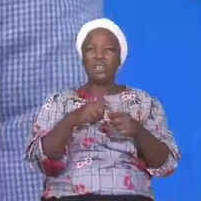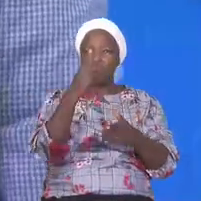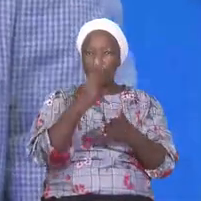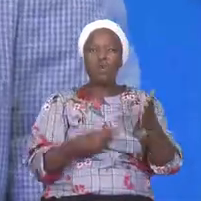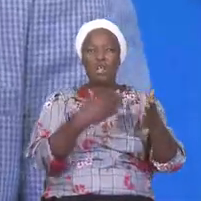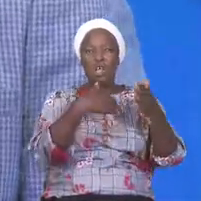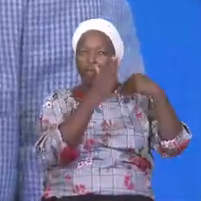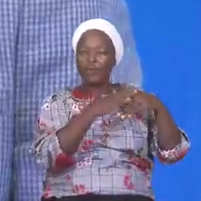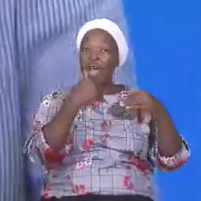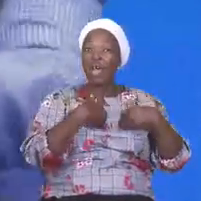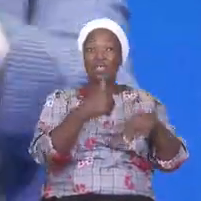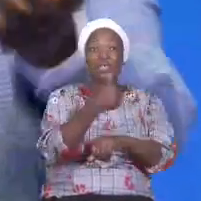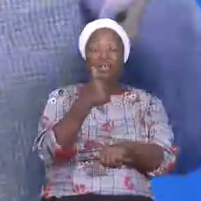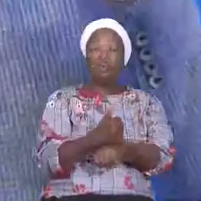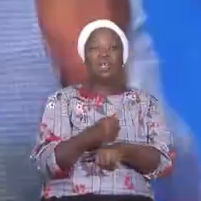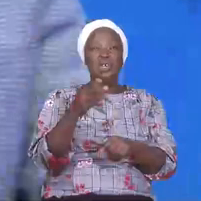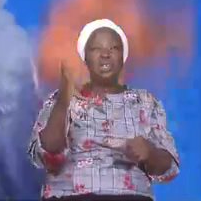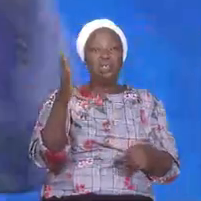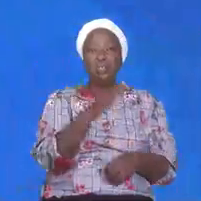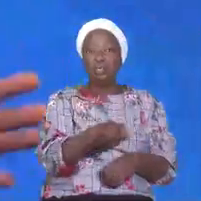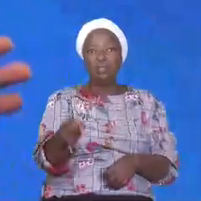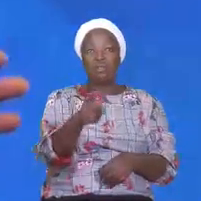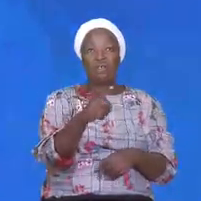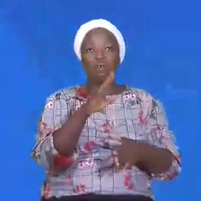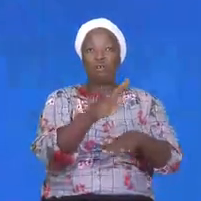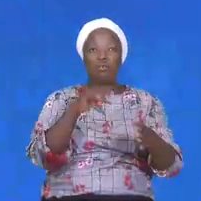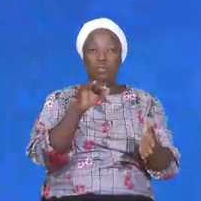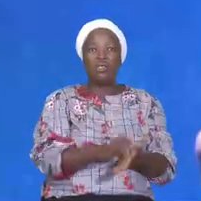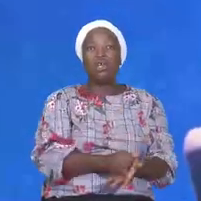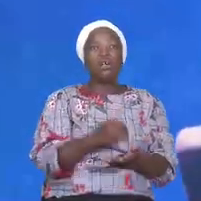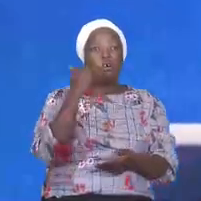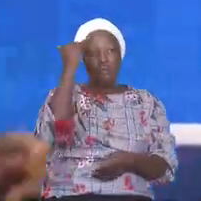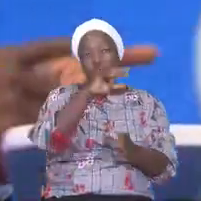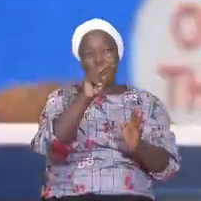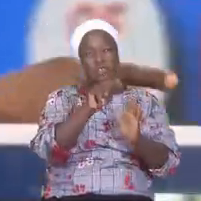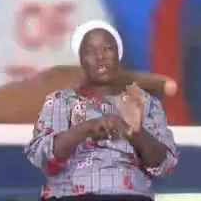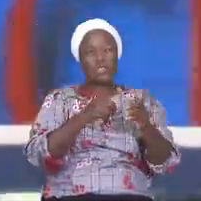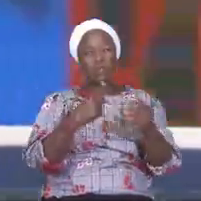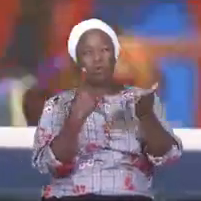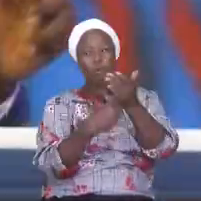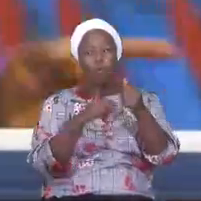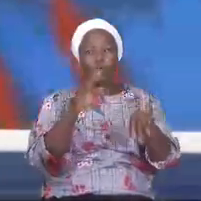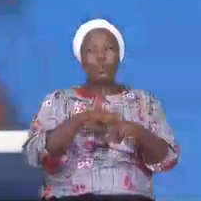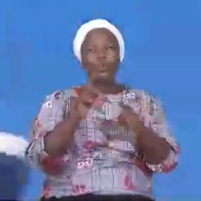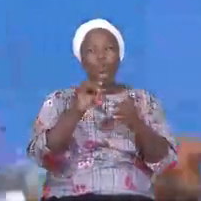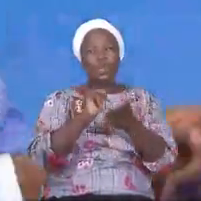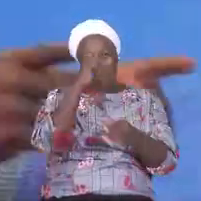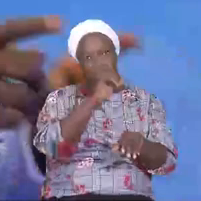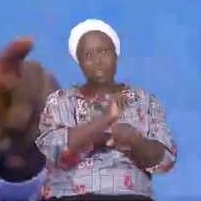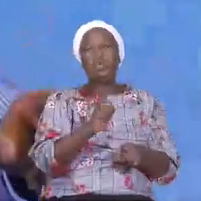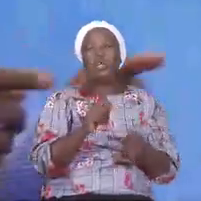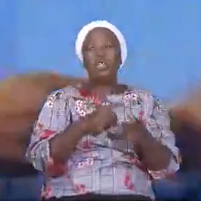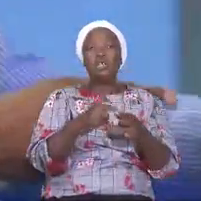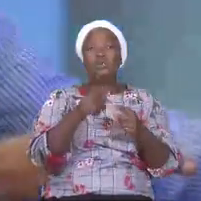Christ, la provision de notre salut, et ce que le ciel a établi, ils appellent cela